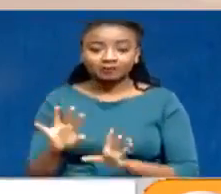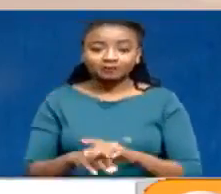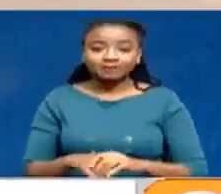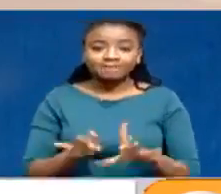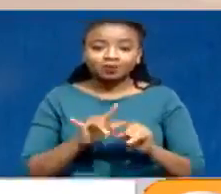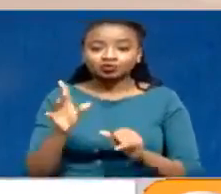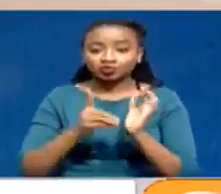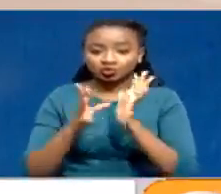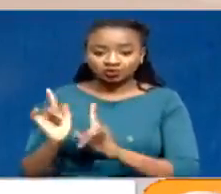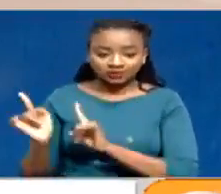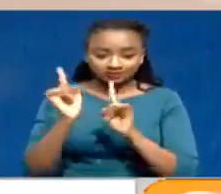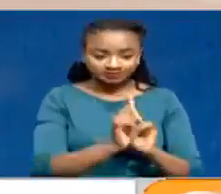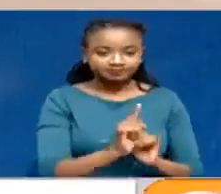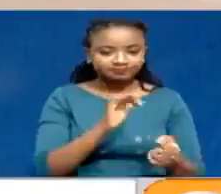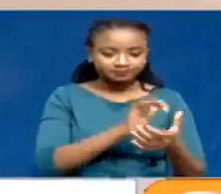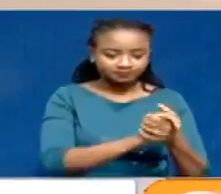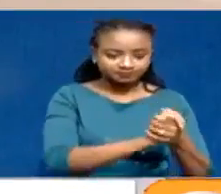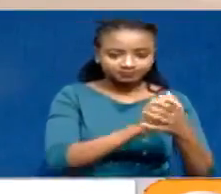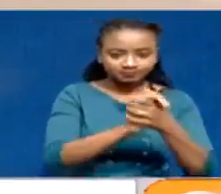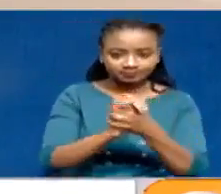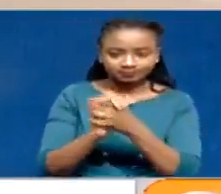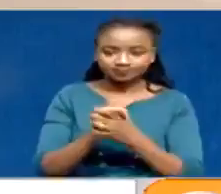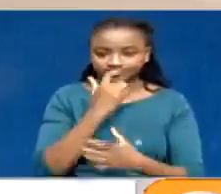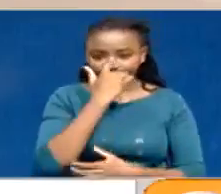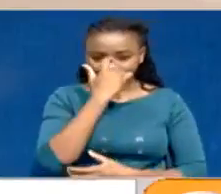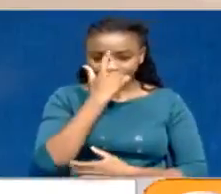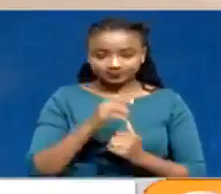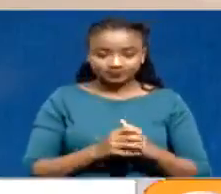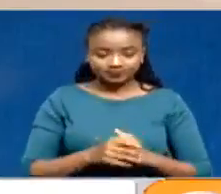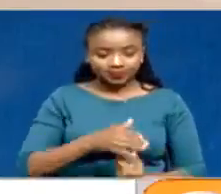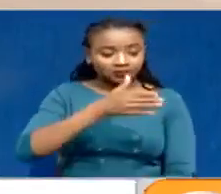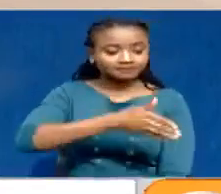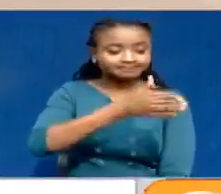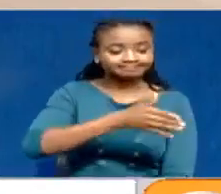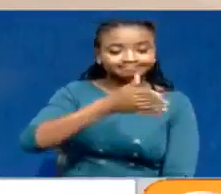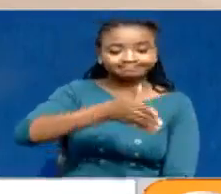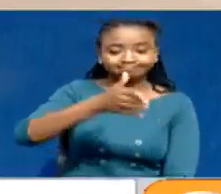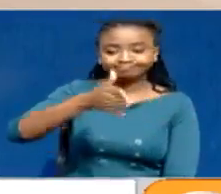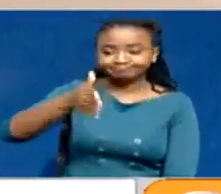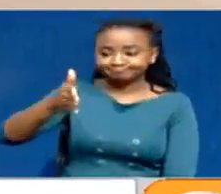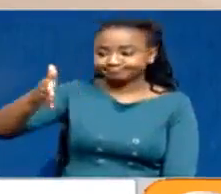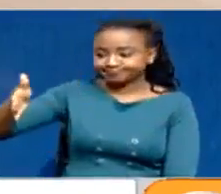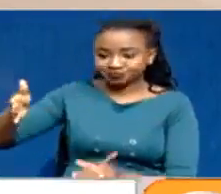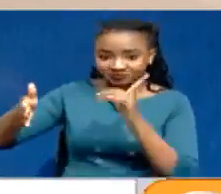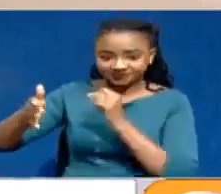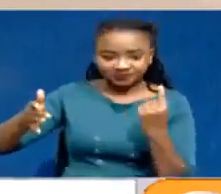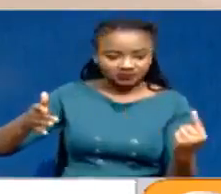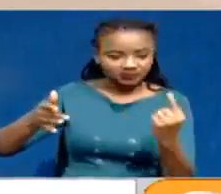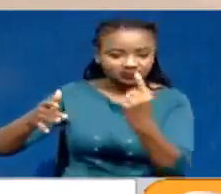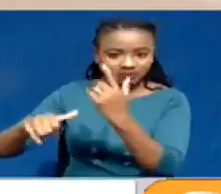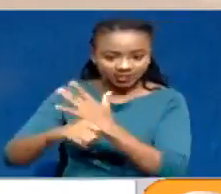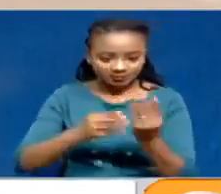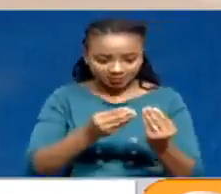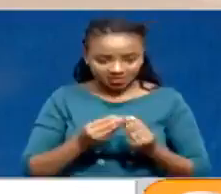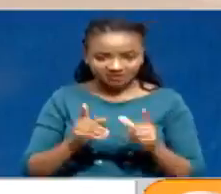akatoka ofisini kwake kuwasalimia. Akawasalimia wale akina mama mmoja mmoja. Wakajitambulisha na kutambulisha watoto